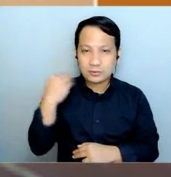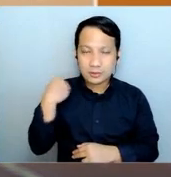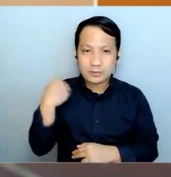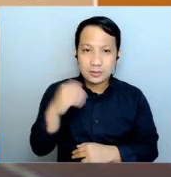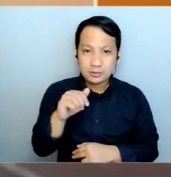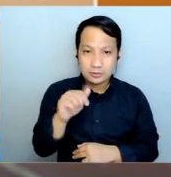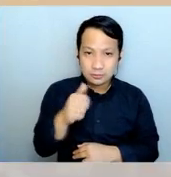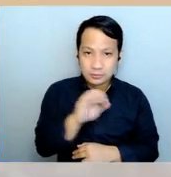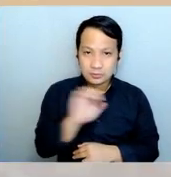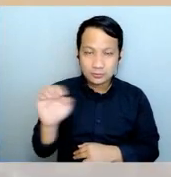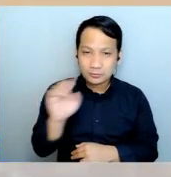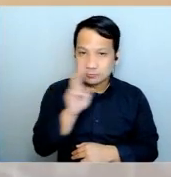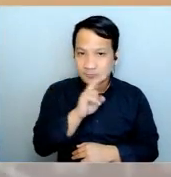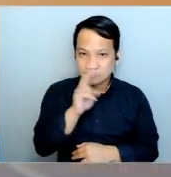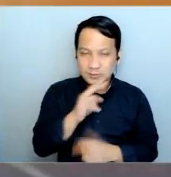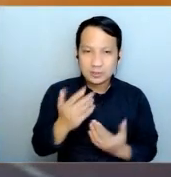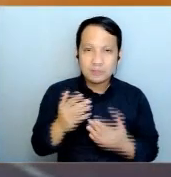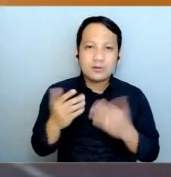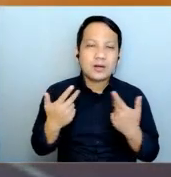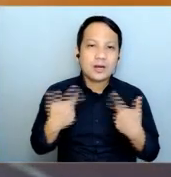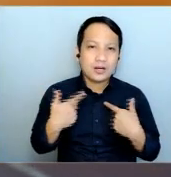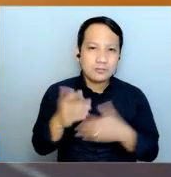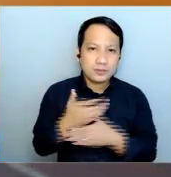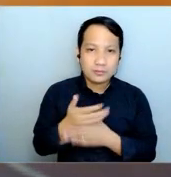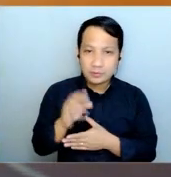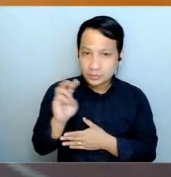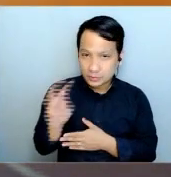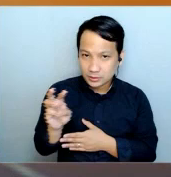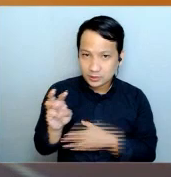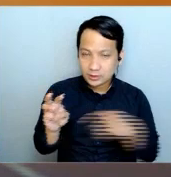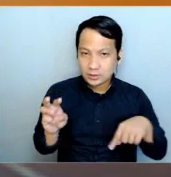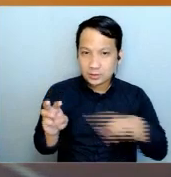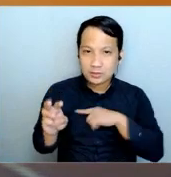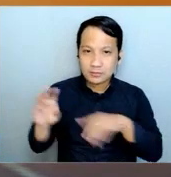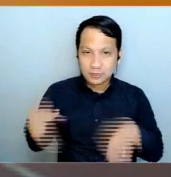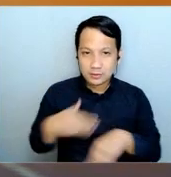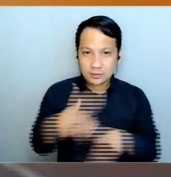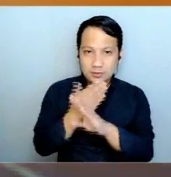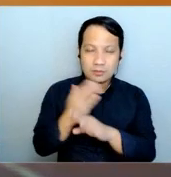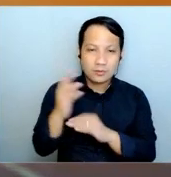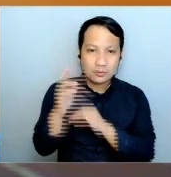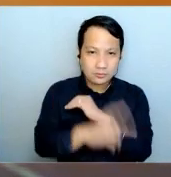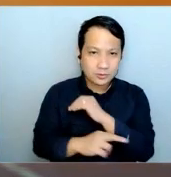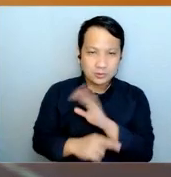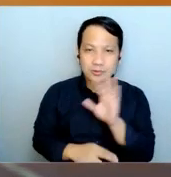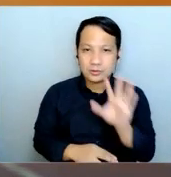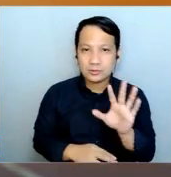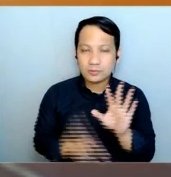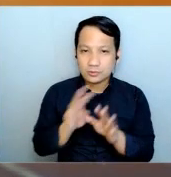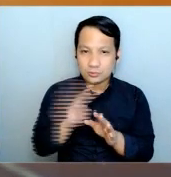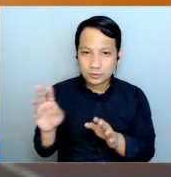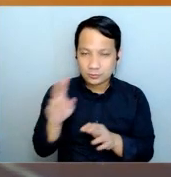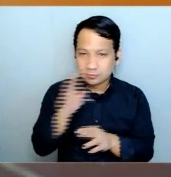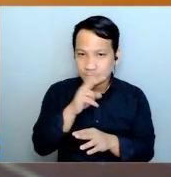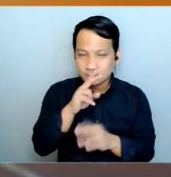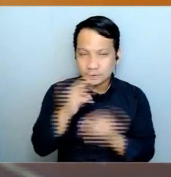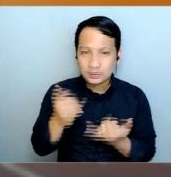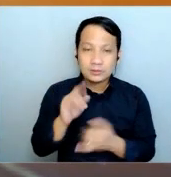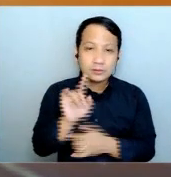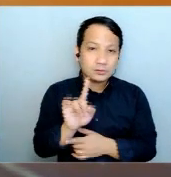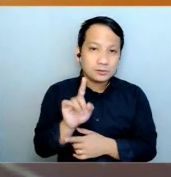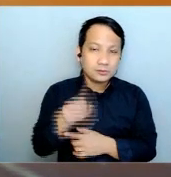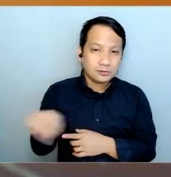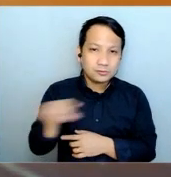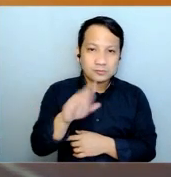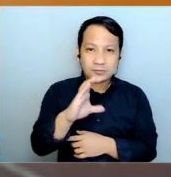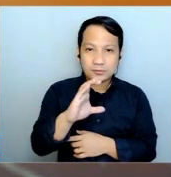Visayas. Mayroong tig-anim ang Ilocos at Davao Regions, 5 sa Western Visayas at tig-isa sa Cagayan